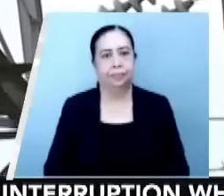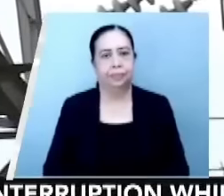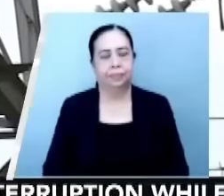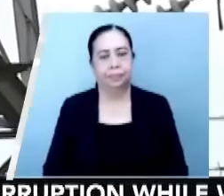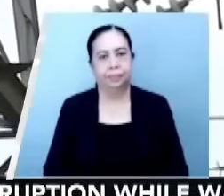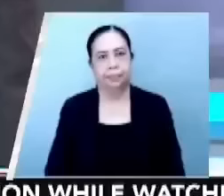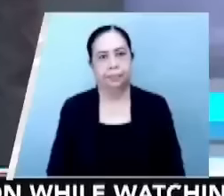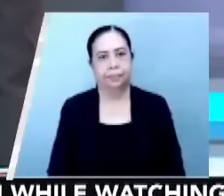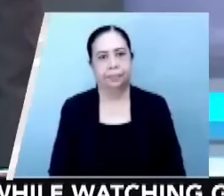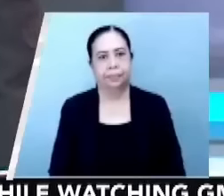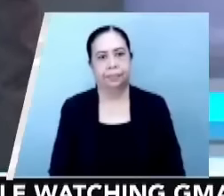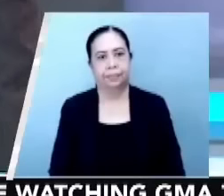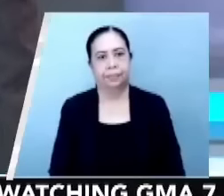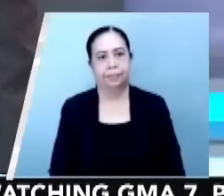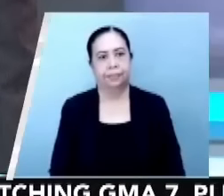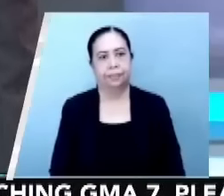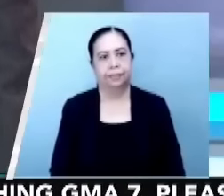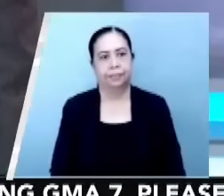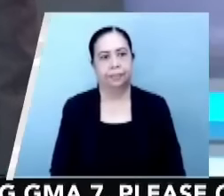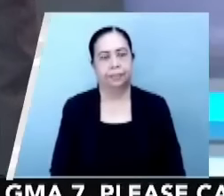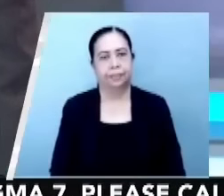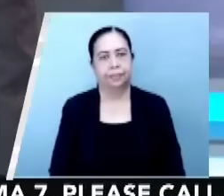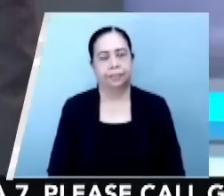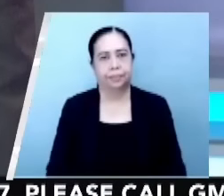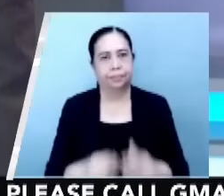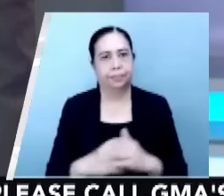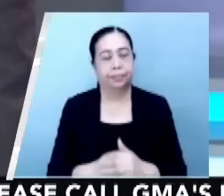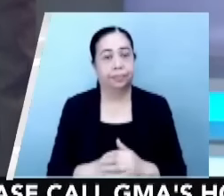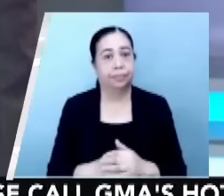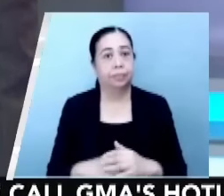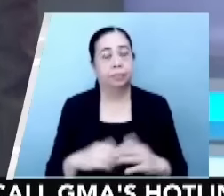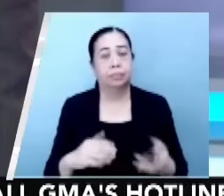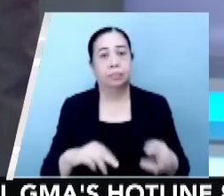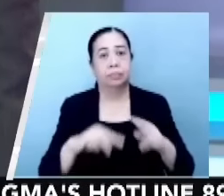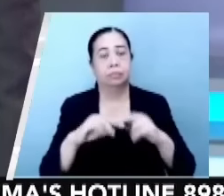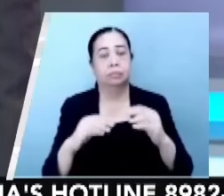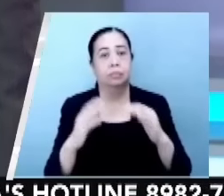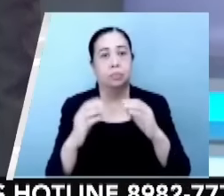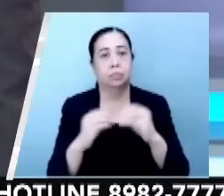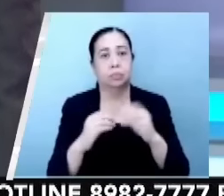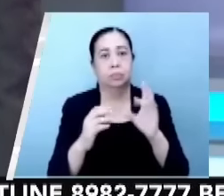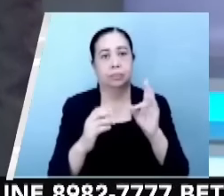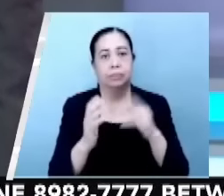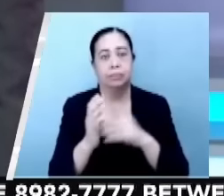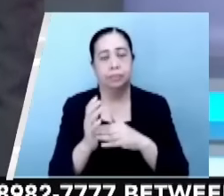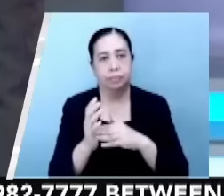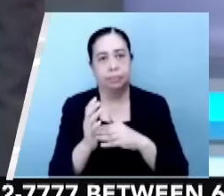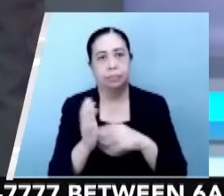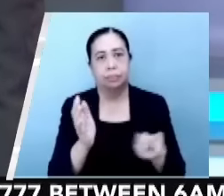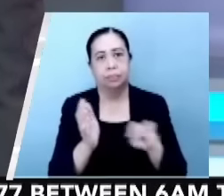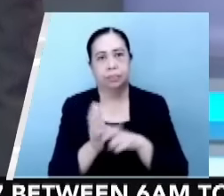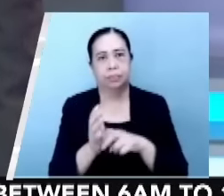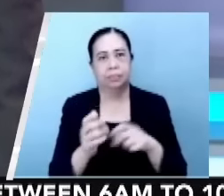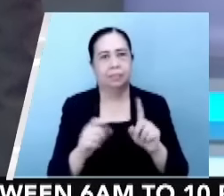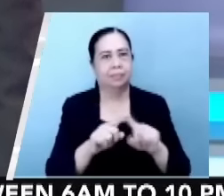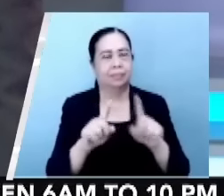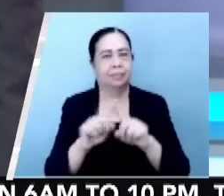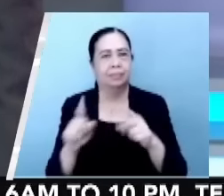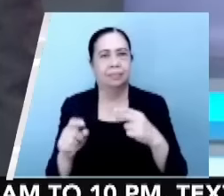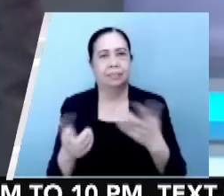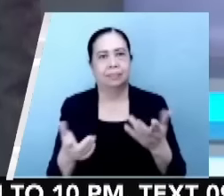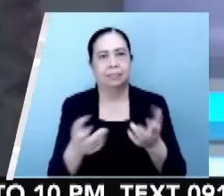oras. Umakyat sa mahigit 7,000 ang mga pasaherong stranded sa iba't ibang pantalan sa bansa dahil pa rin sa bagyong